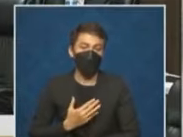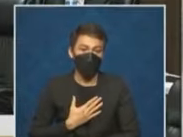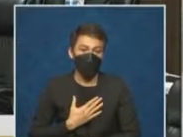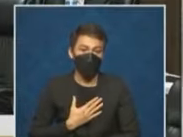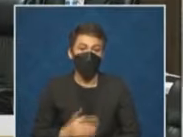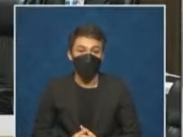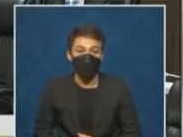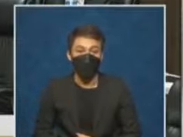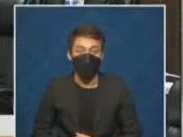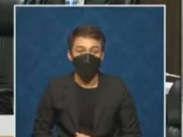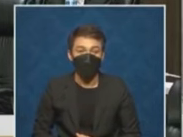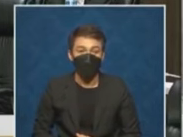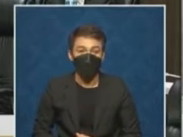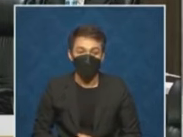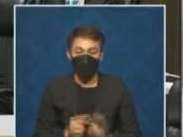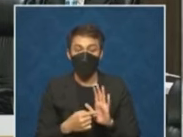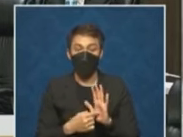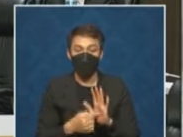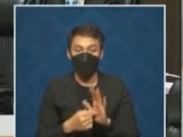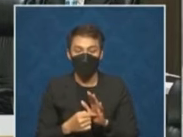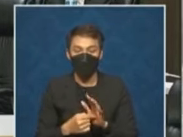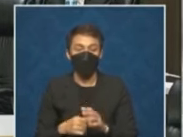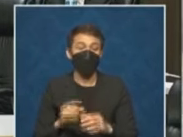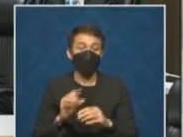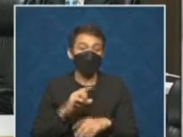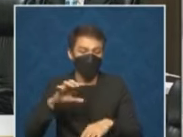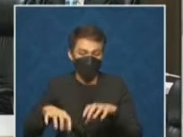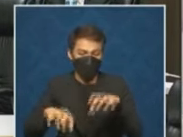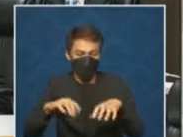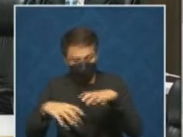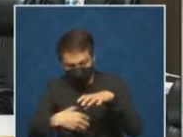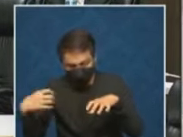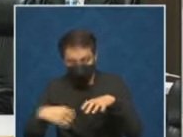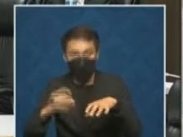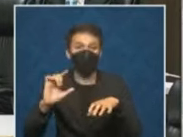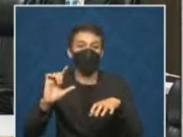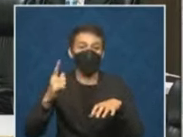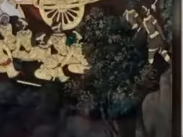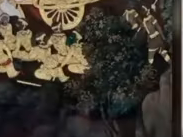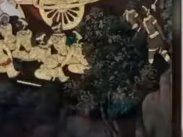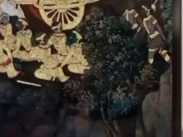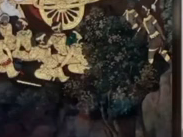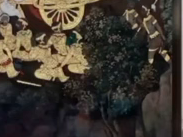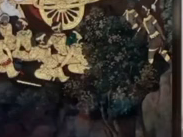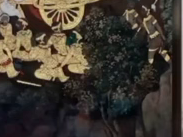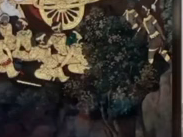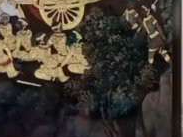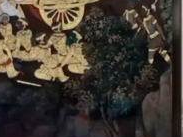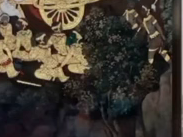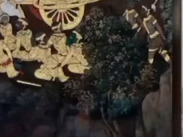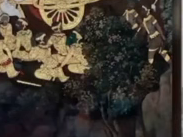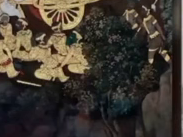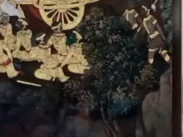ไหนพระเอกไหนตัวโกงและทศกัณฐ์นั้นถึงเป็นหัวหน้ายักษ์ก็ต่ำสักต่ำชั้นกว่าพระรักพระร